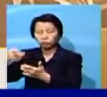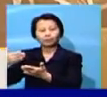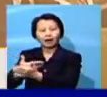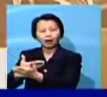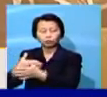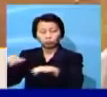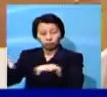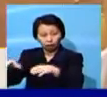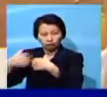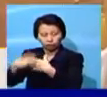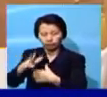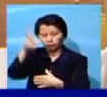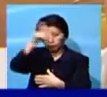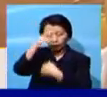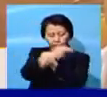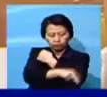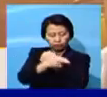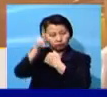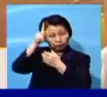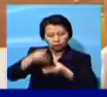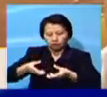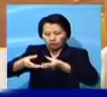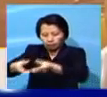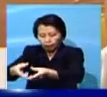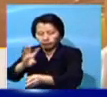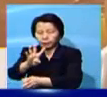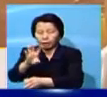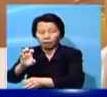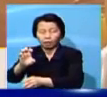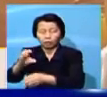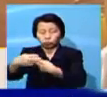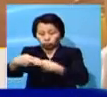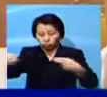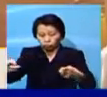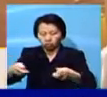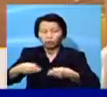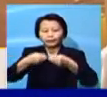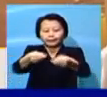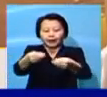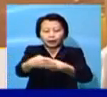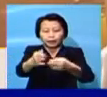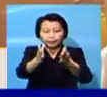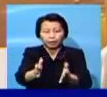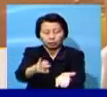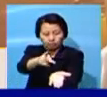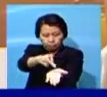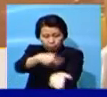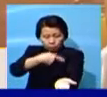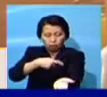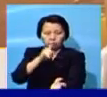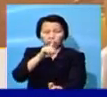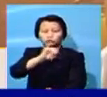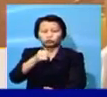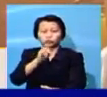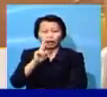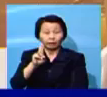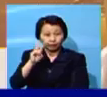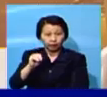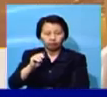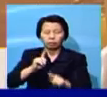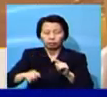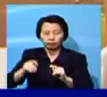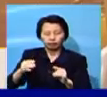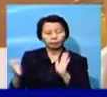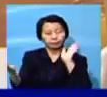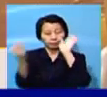dilaksanakan selepas kerajaan Negeri menyerahkan 400 hektar tanah kepada pemaju dengan bayaran premium rjuta sebagai